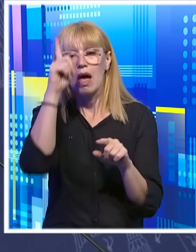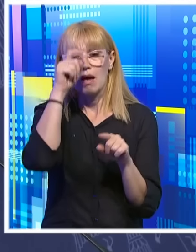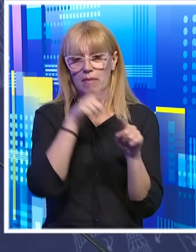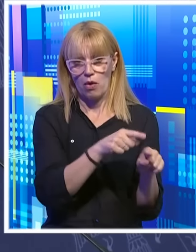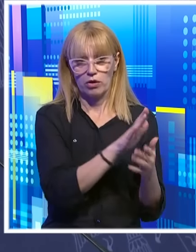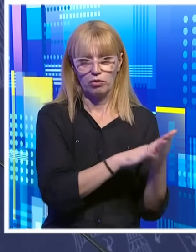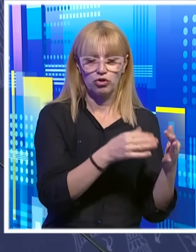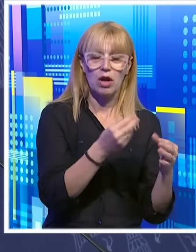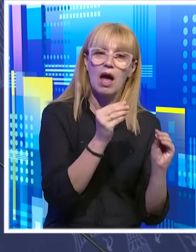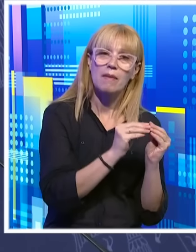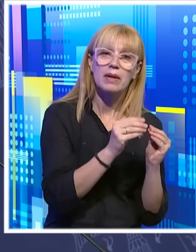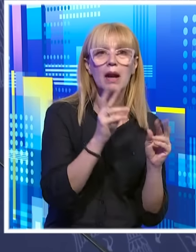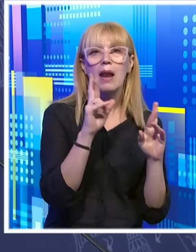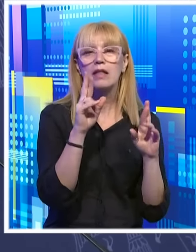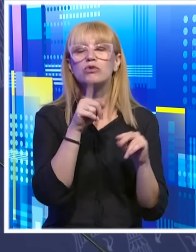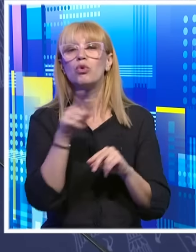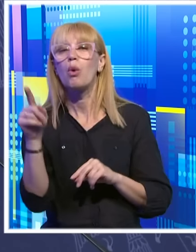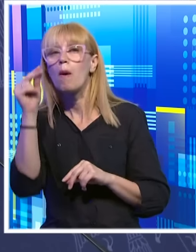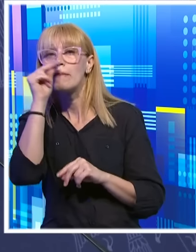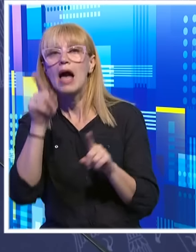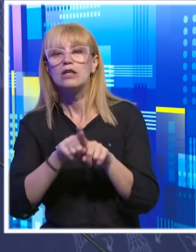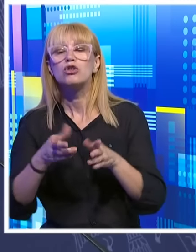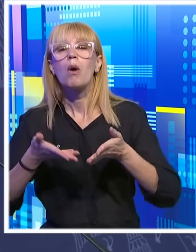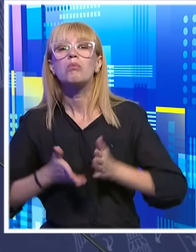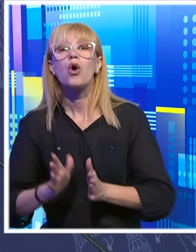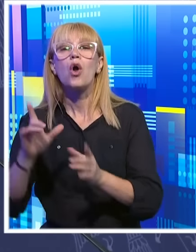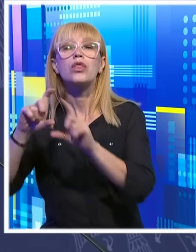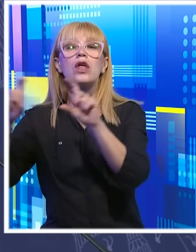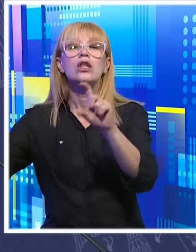nadamo se da će do maja krenuti i porodilište